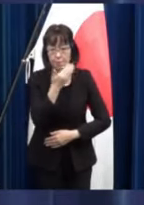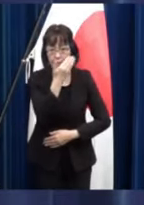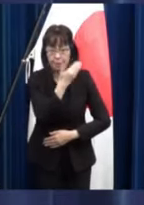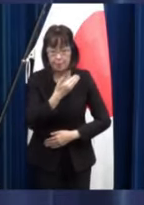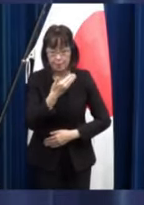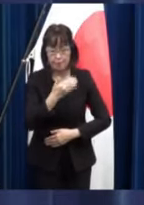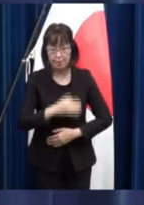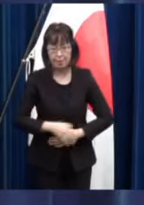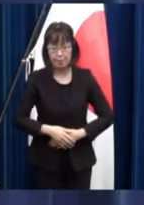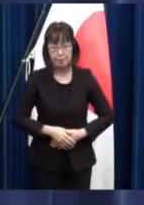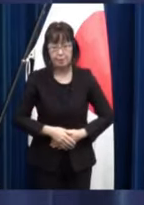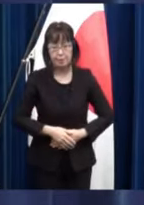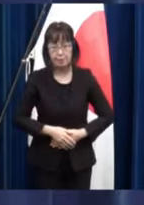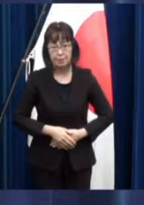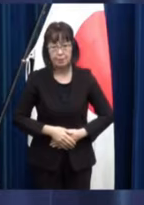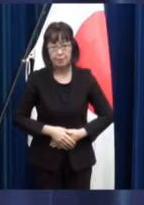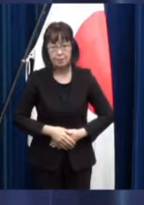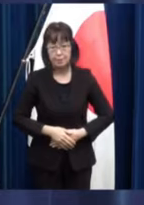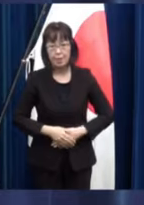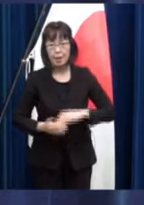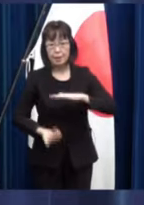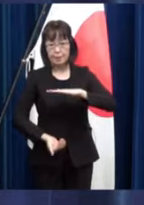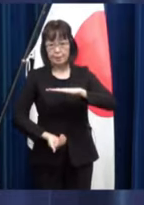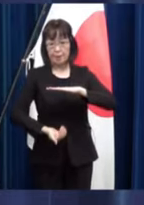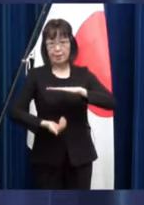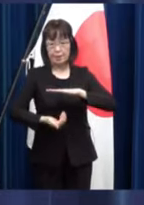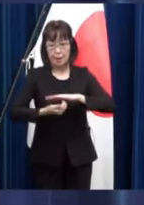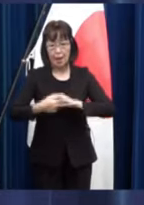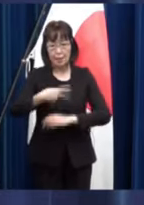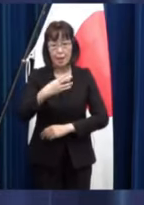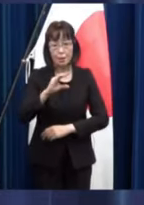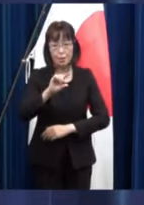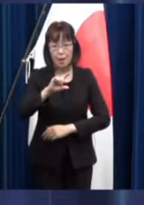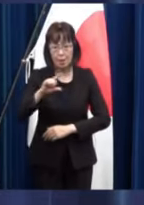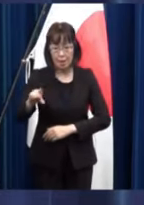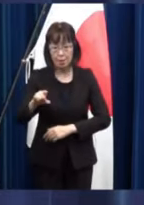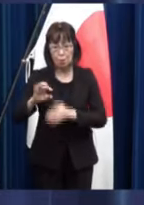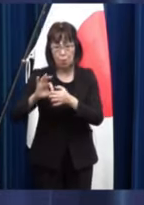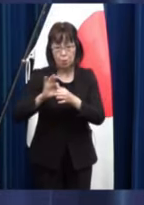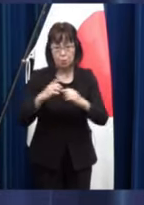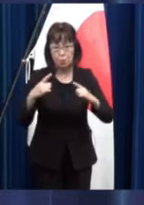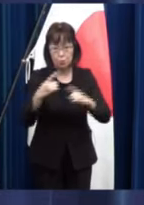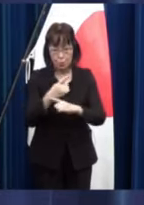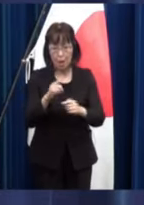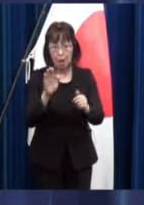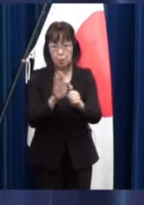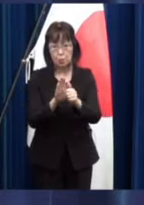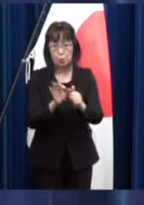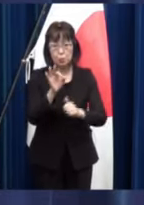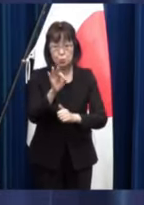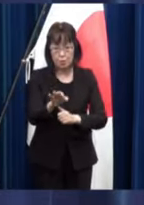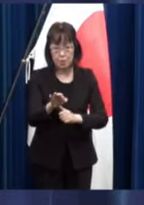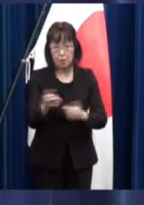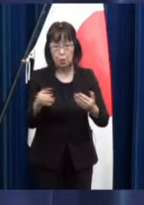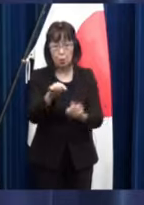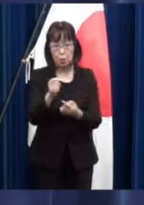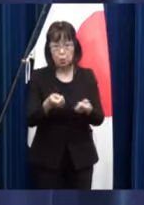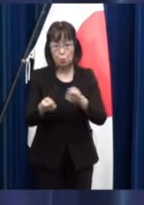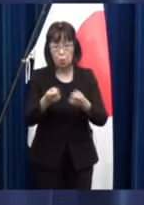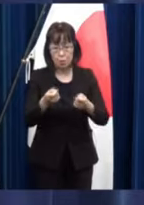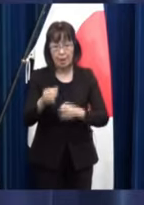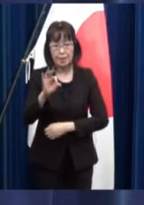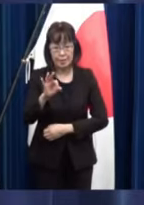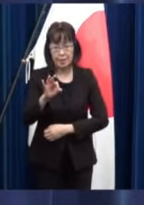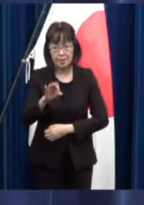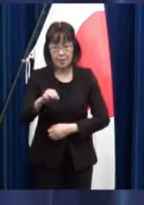。最大200万円の持続化給付金、また雇用調整助成金、最大